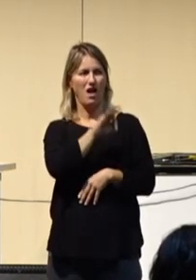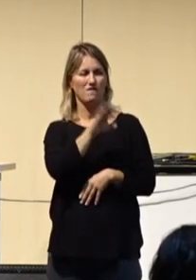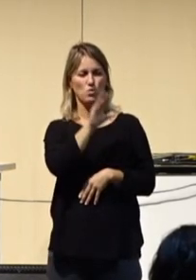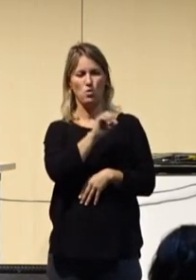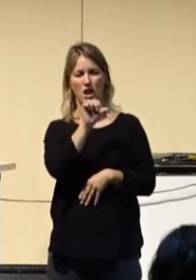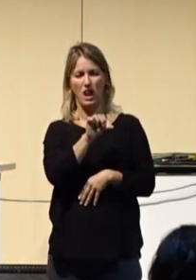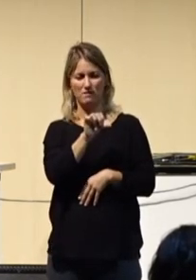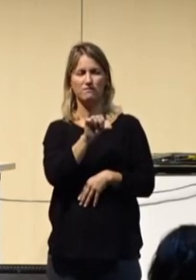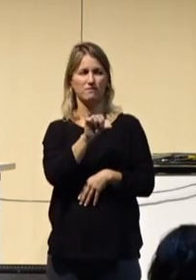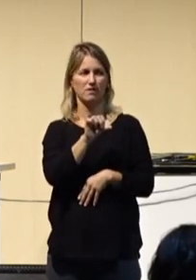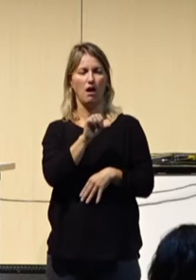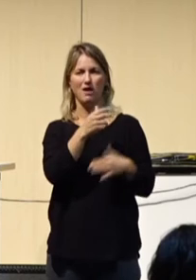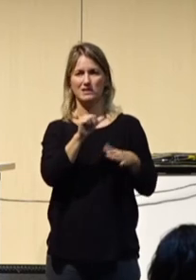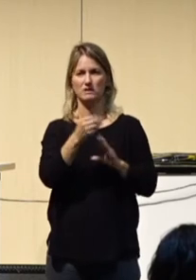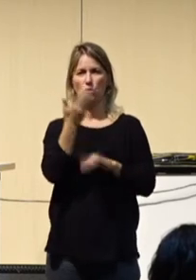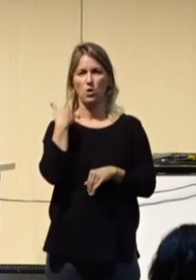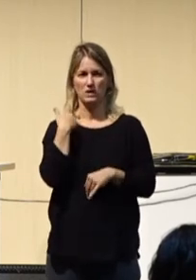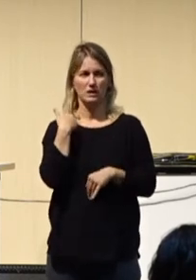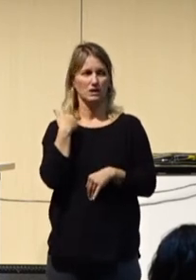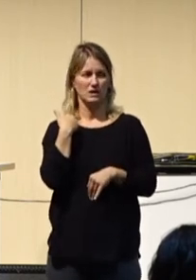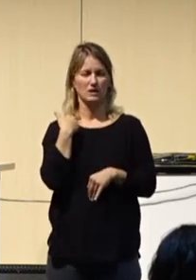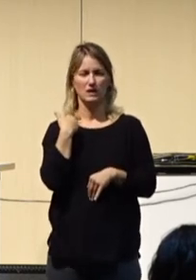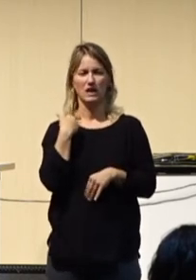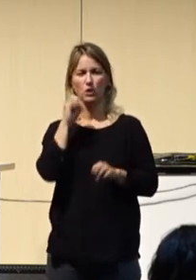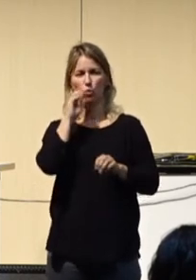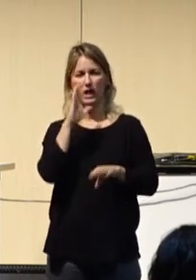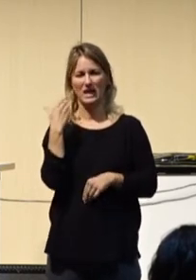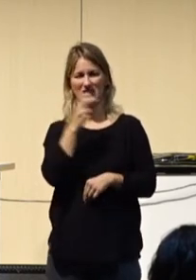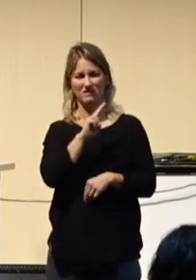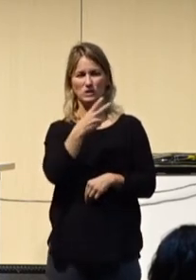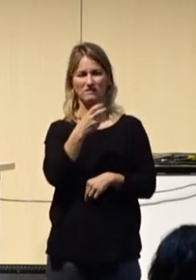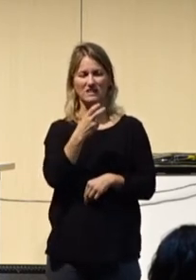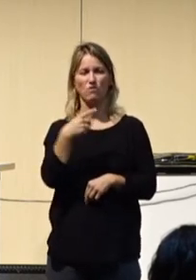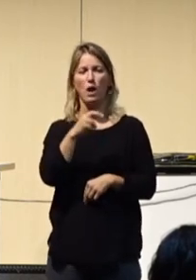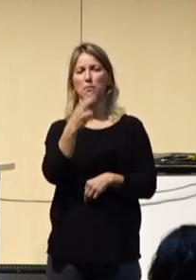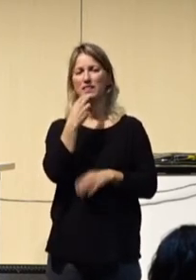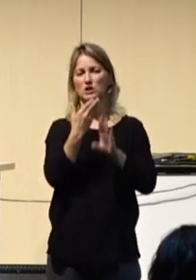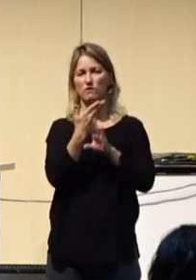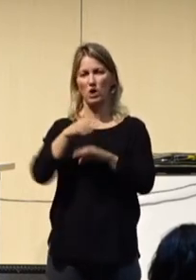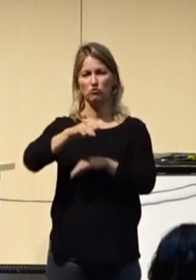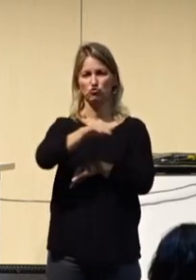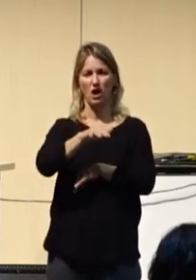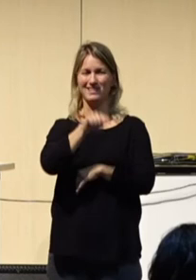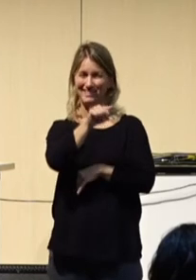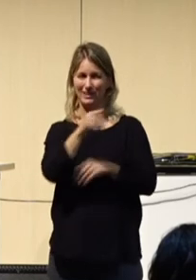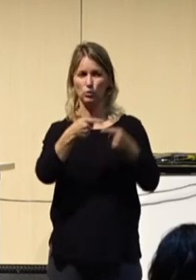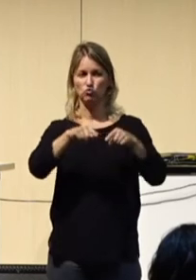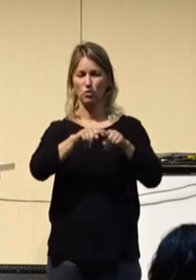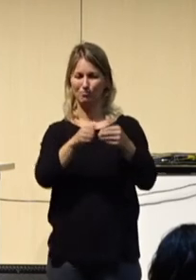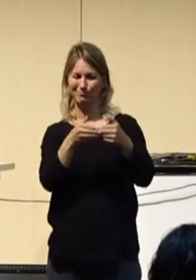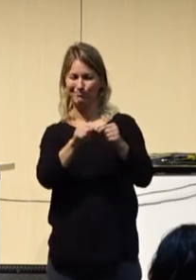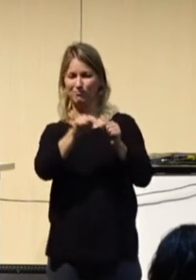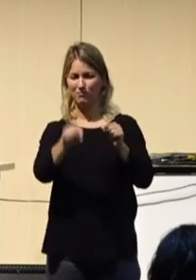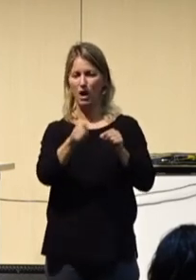AF0687 aus 20 verweisen. Da geht es um Grundstücke in der Pyrenaischen Vorstadt, auch um dieses Grundstück. Und daran